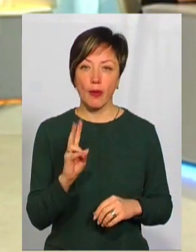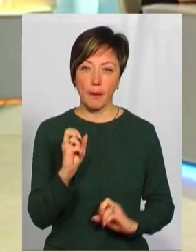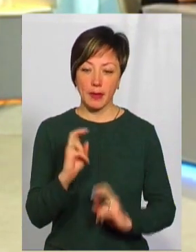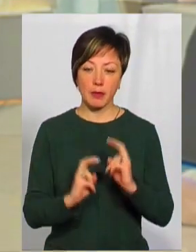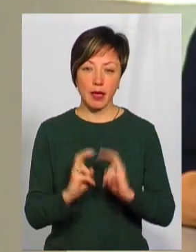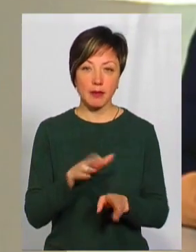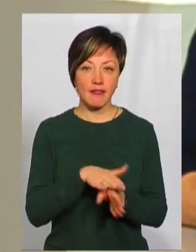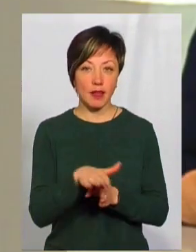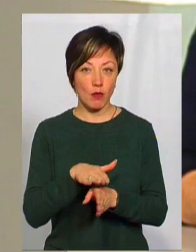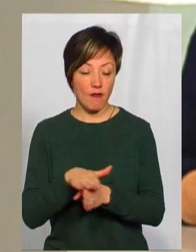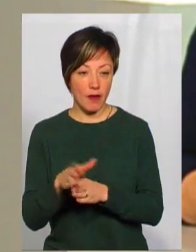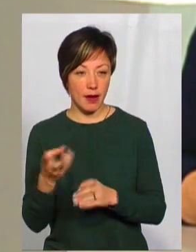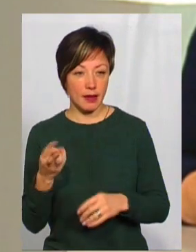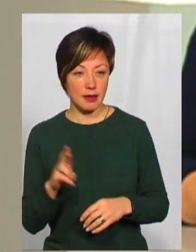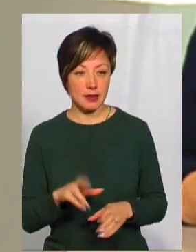підприємстві відбувається,